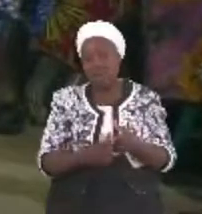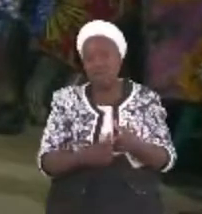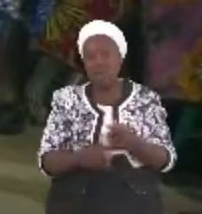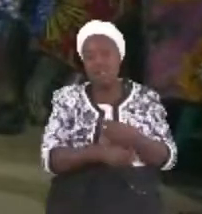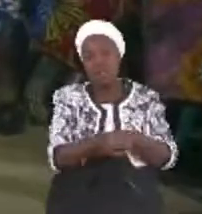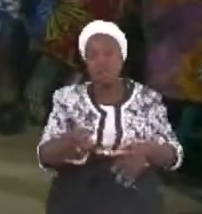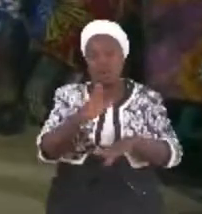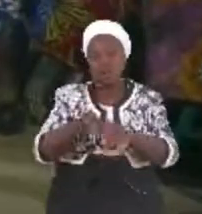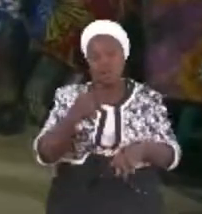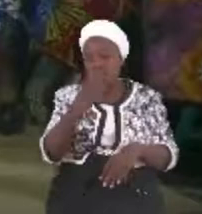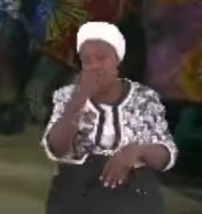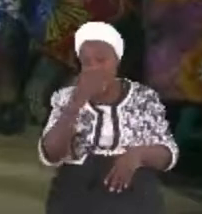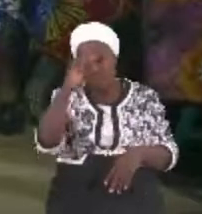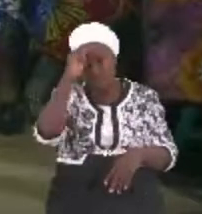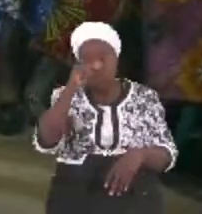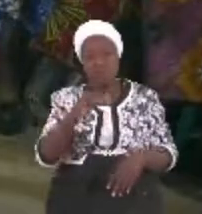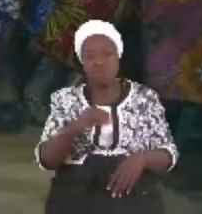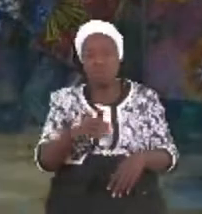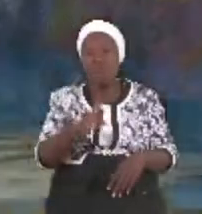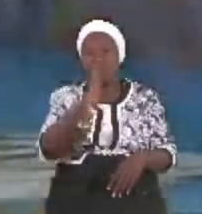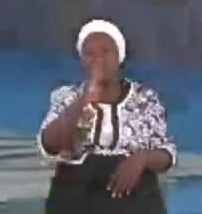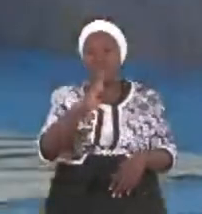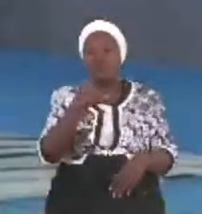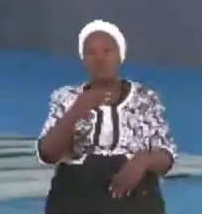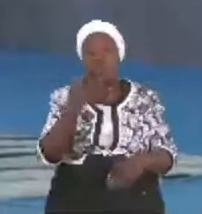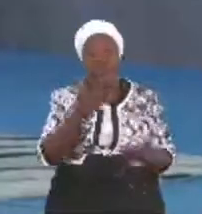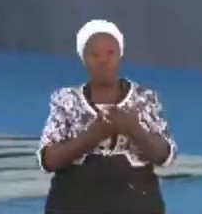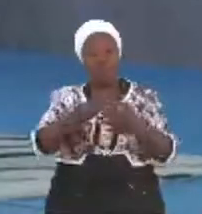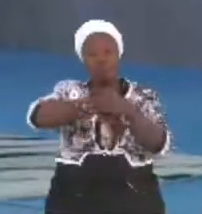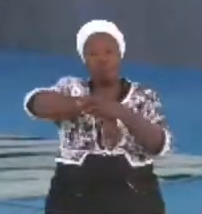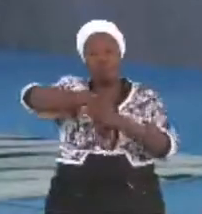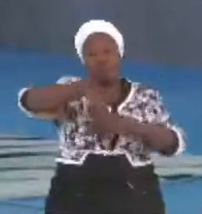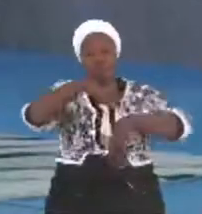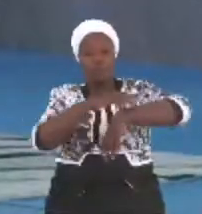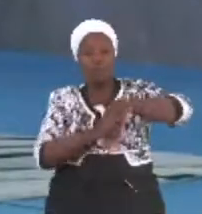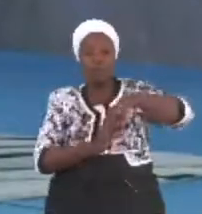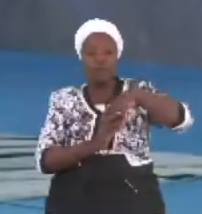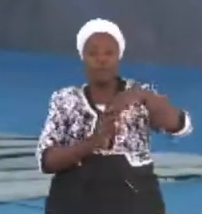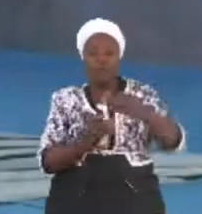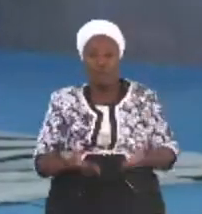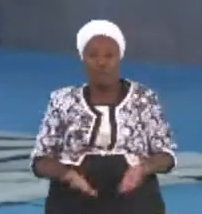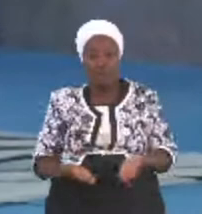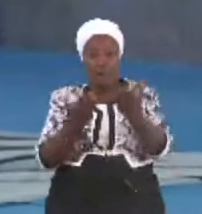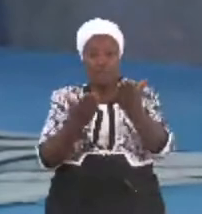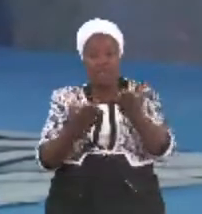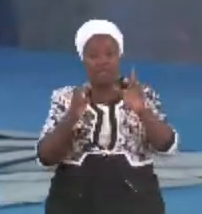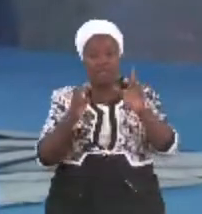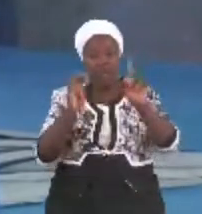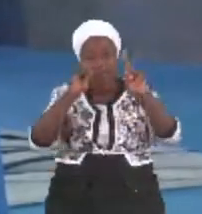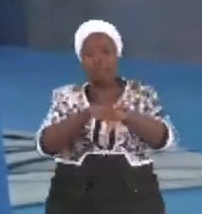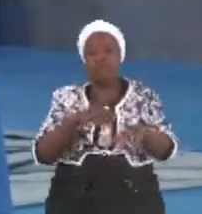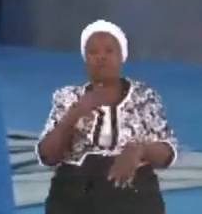Et ils ont appelé l'aveugle, disant, prends courage, lève-toi, il t'appelle.